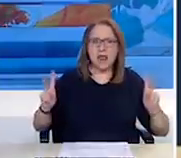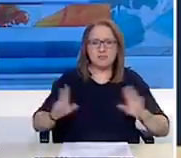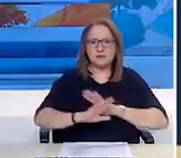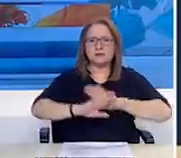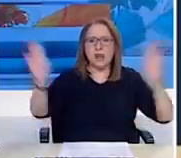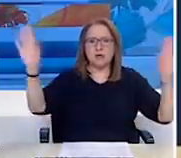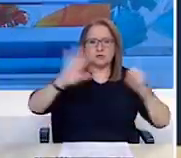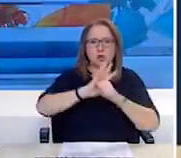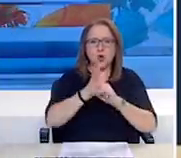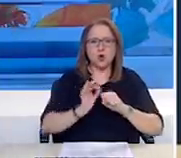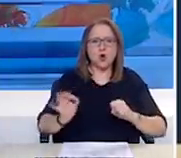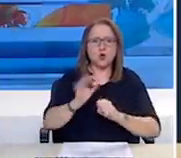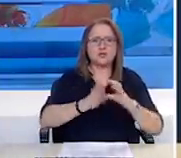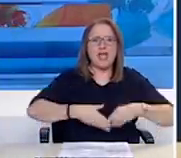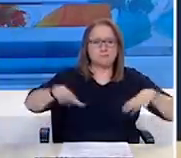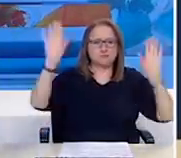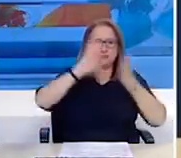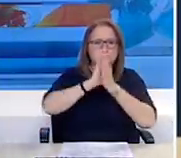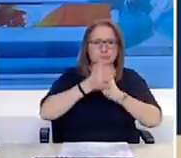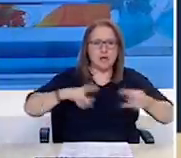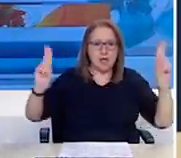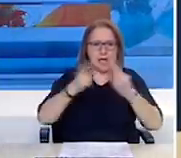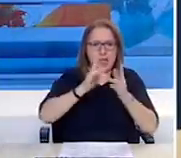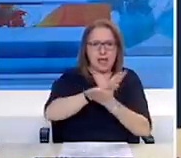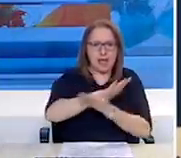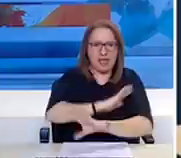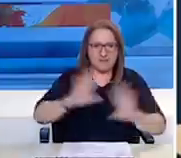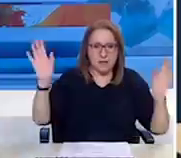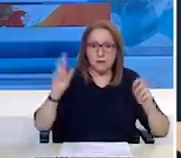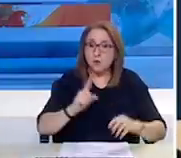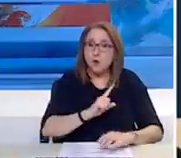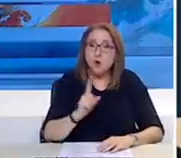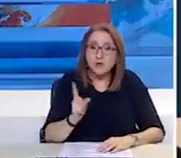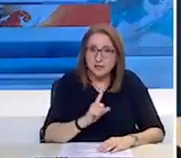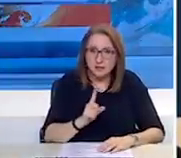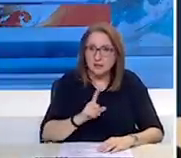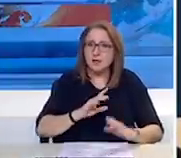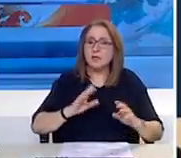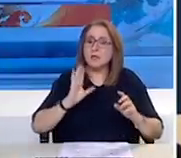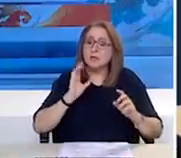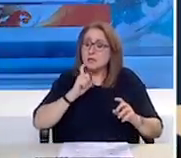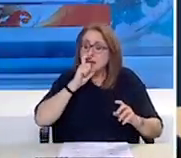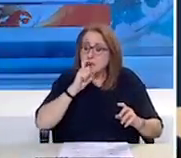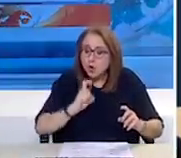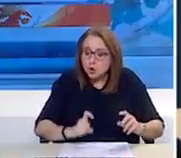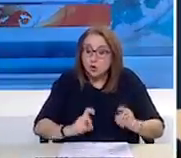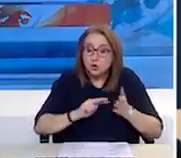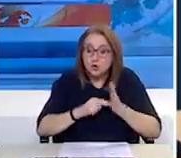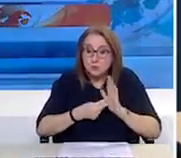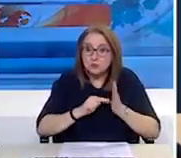εκ μέρους μας παραμονή σε εγρήγορση και επιφυλακή είναι επιβεβλημένη. Θέλω να ξεκαθαρίσω μερικά πράγματα σε